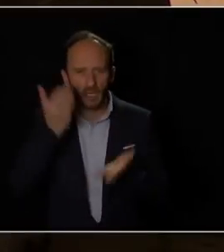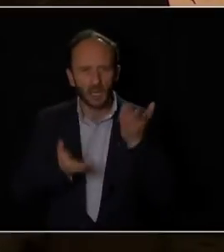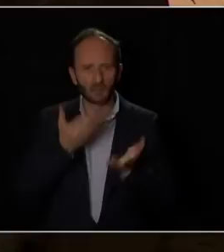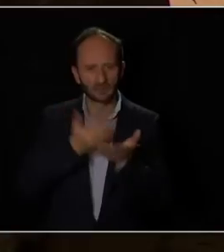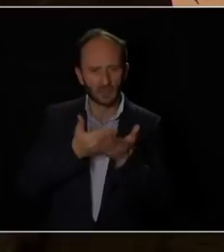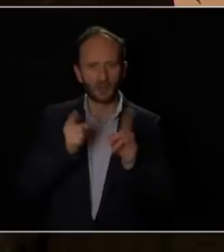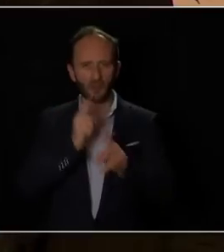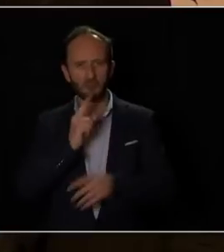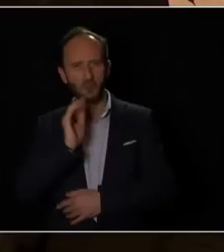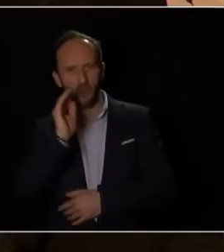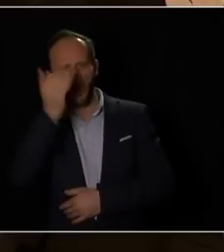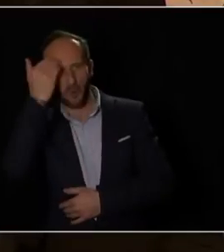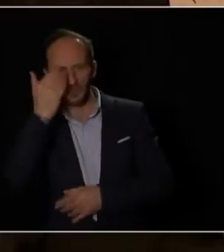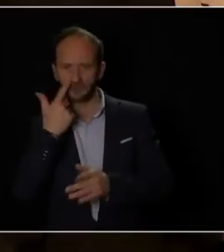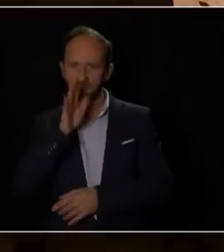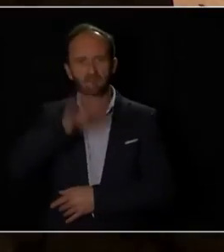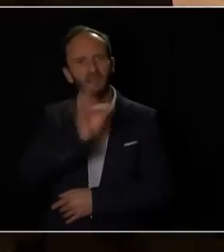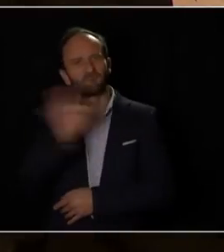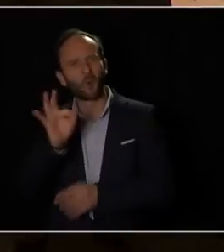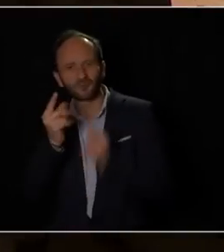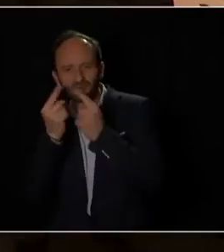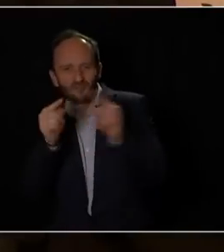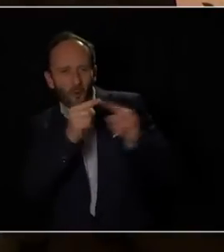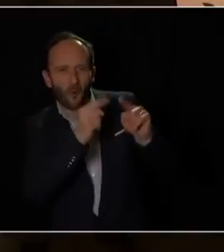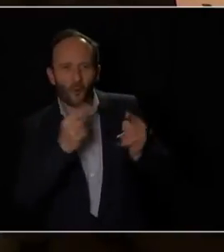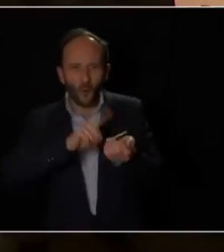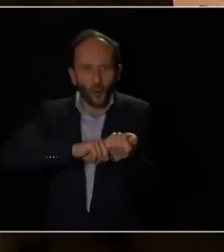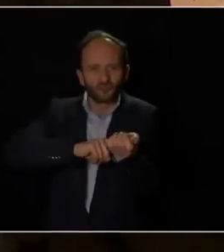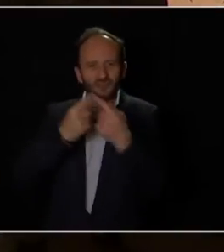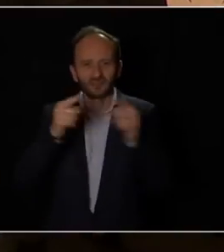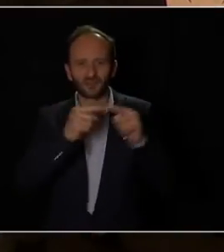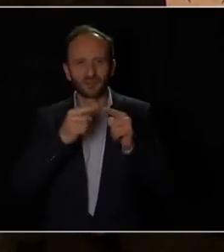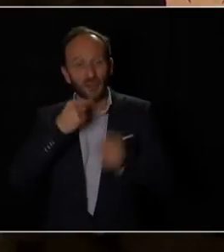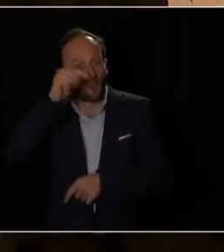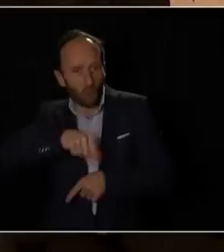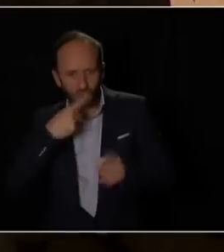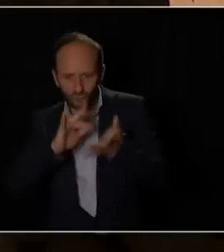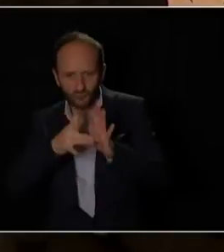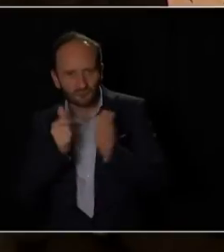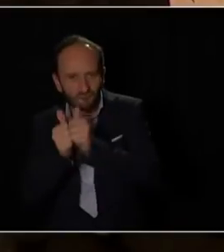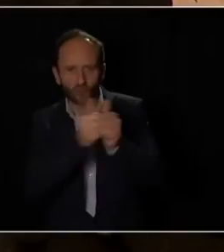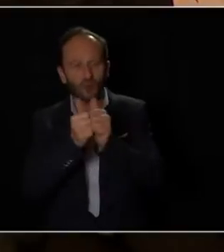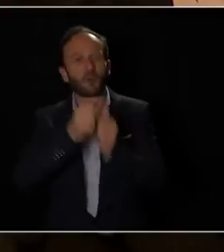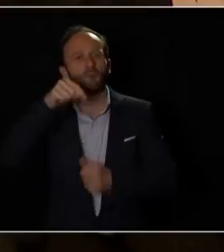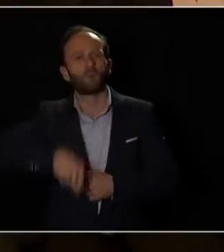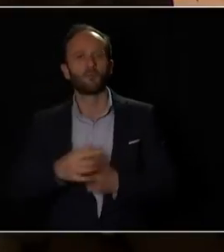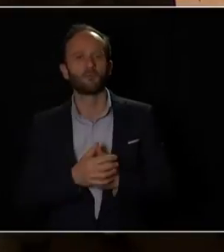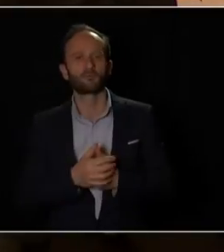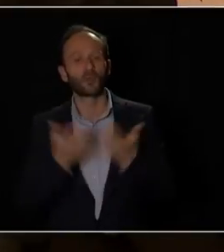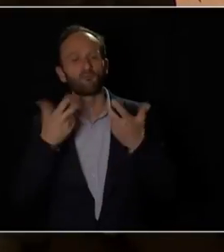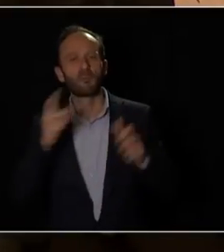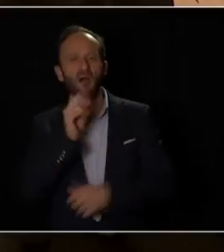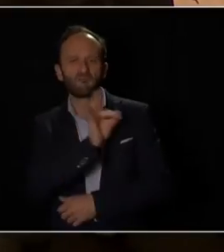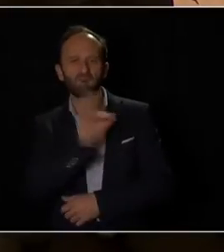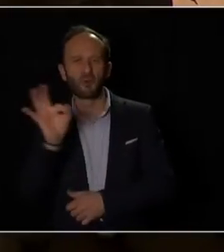la reconnaissance de la diversité française et l'exigence d'unité. Nous ne voulons pas que la France dérive vers